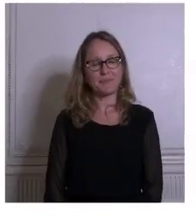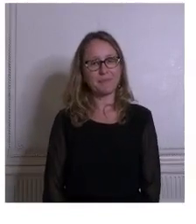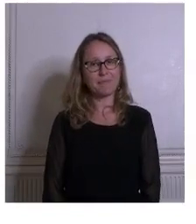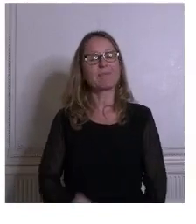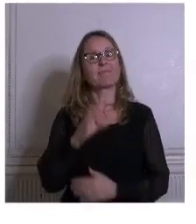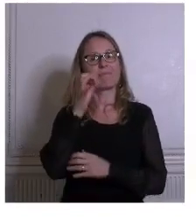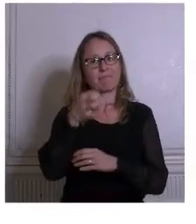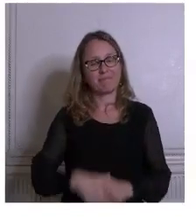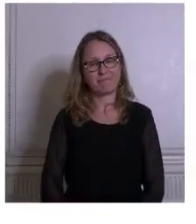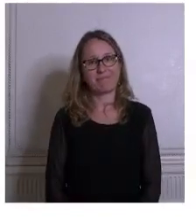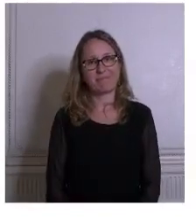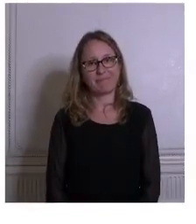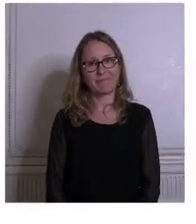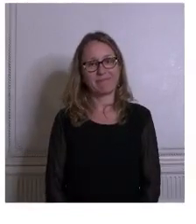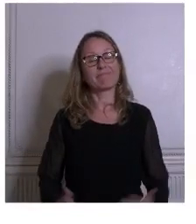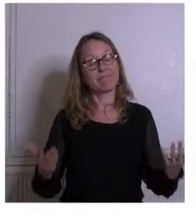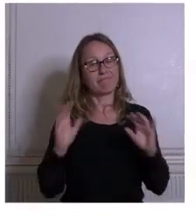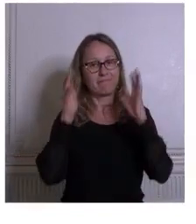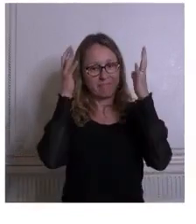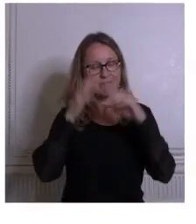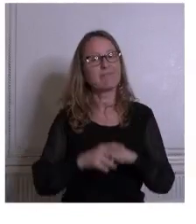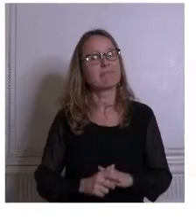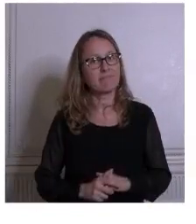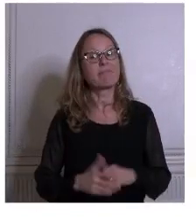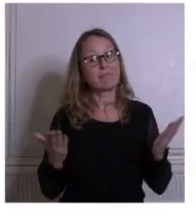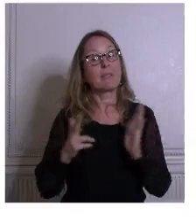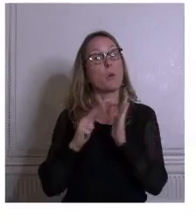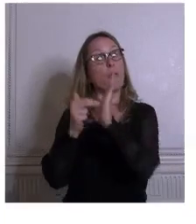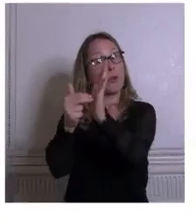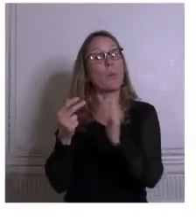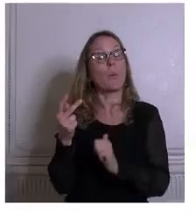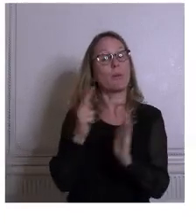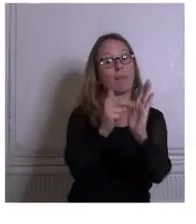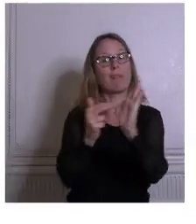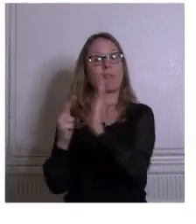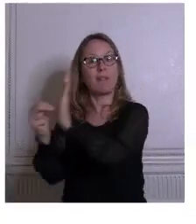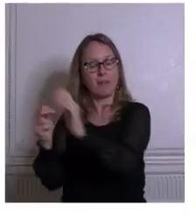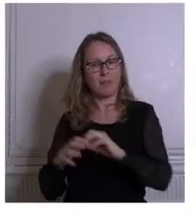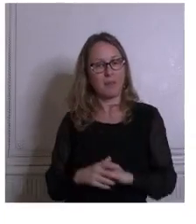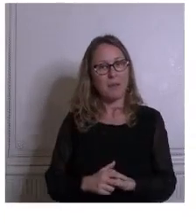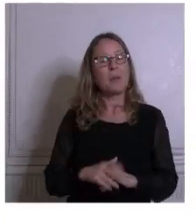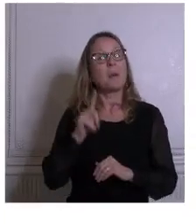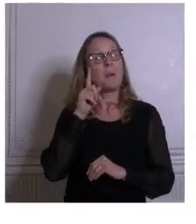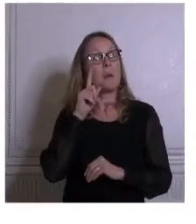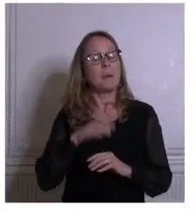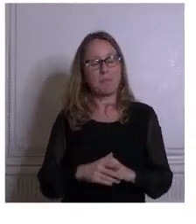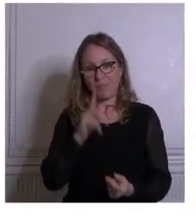ça respecte le CGCT. Est-ce qu'il y a des votes contre ou des abstentions à l'unanimité? Je vous remercie.